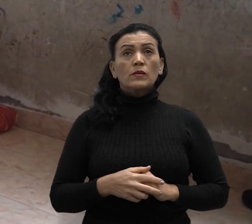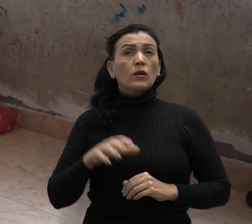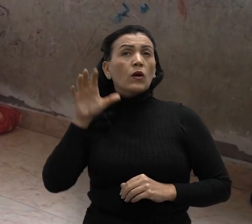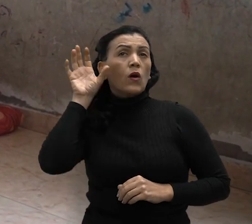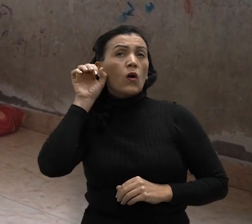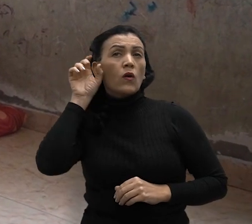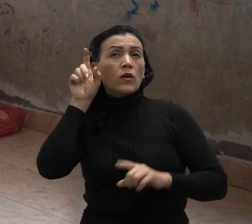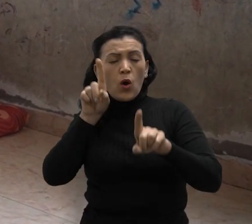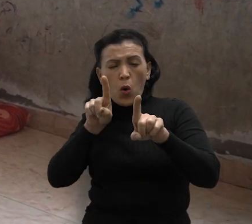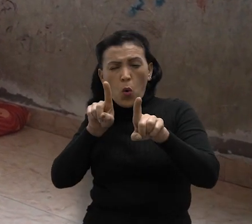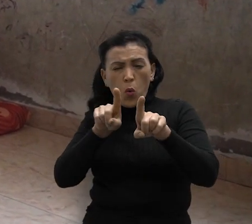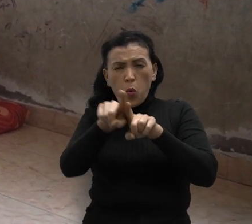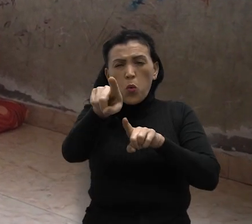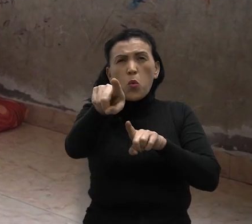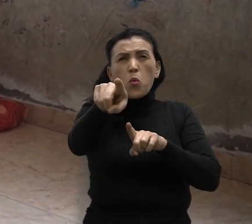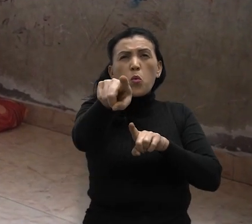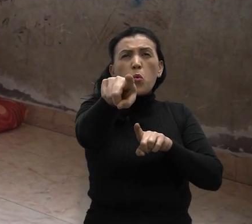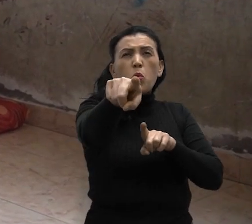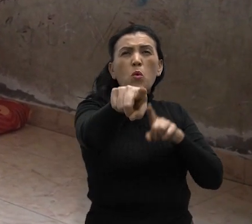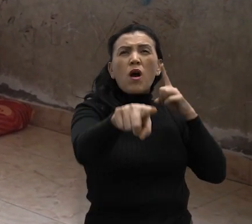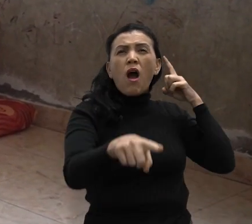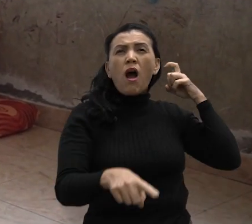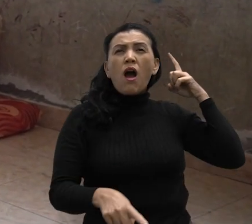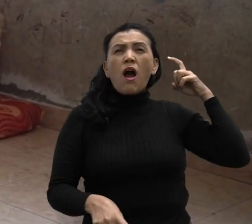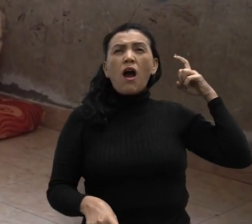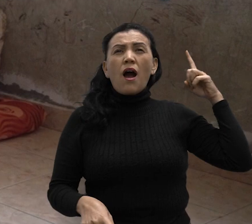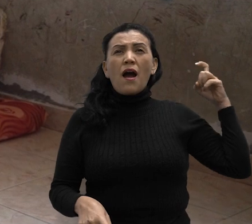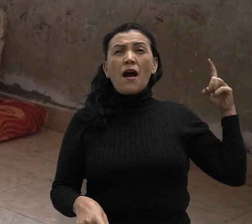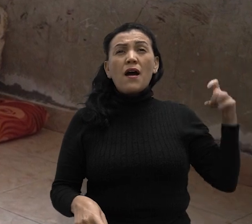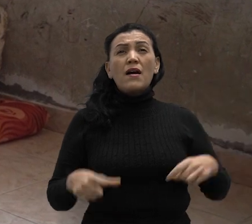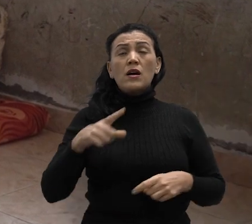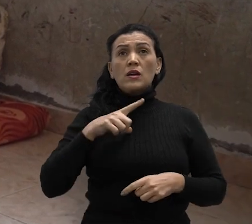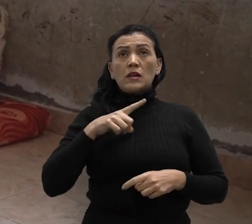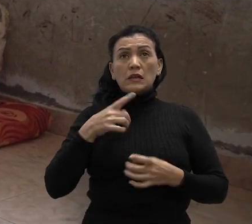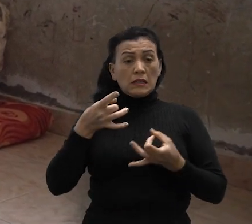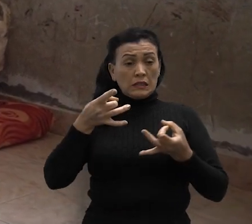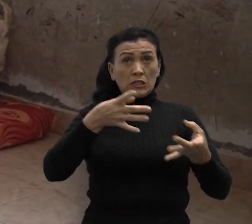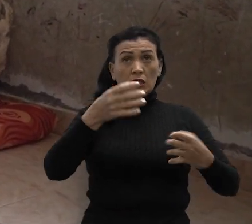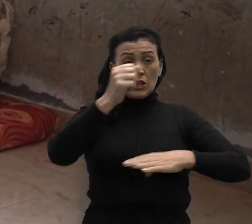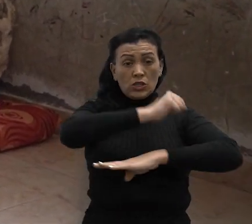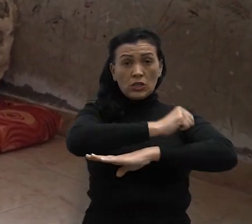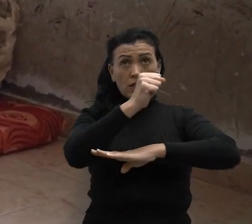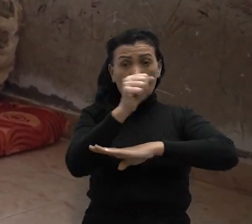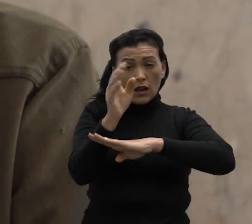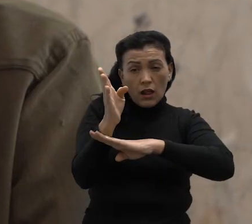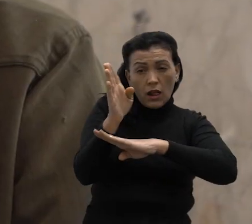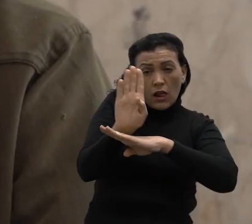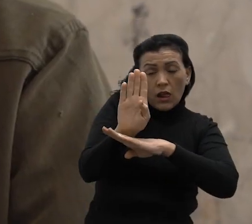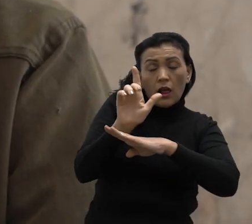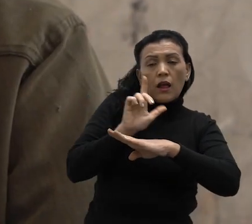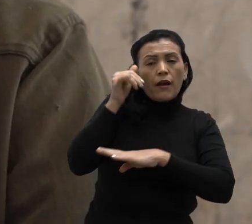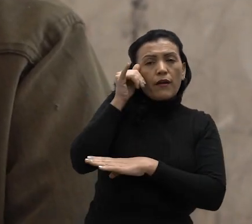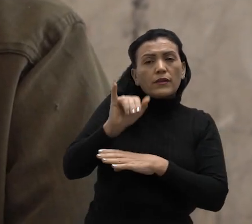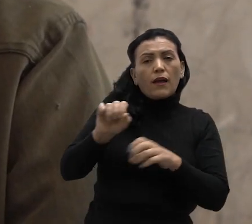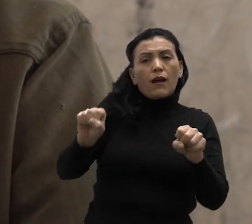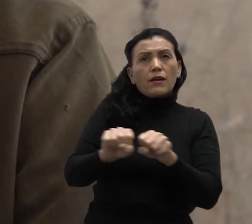وكان صوت الصاروخ هو نازل لحاله. كنا نسيب الشبابيك نصها مفتوحه عشان ايش القزاز ما يتكسرش علينا، ننزل تحت